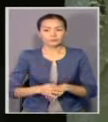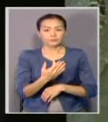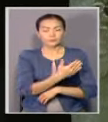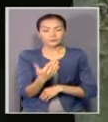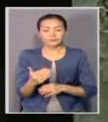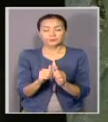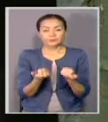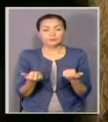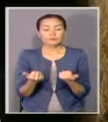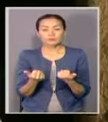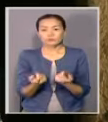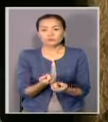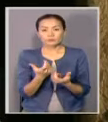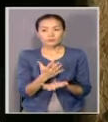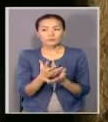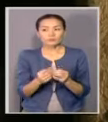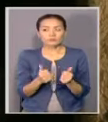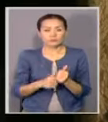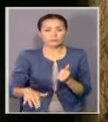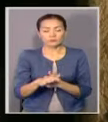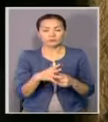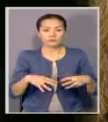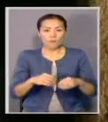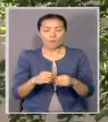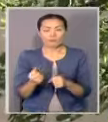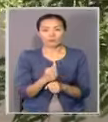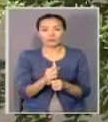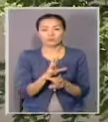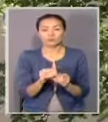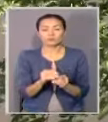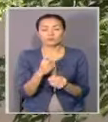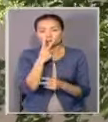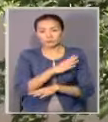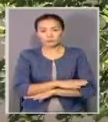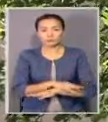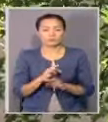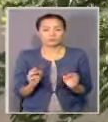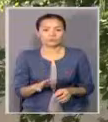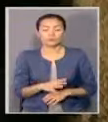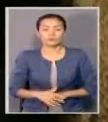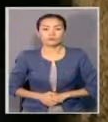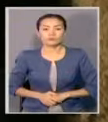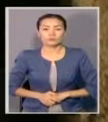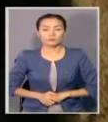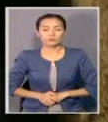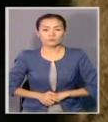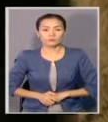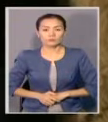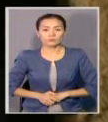зайыпты ажырасу үстінде болған, ал көршілері отбасының ешқандай оғаш қылықтарын байқамадық дейді.